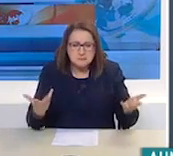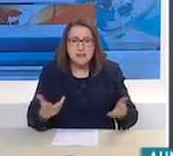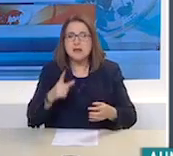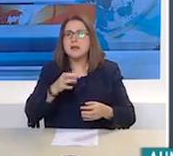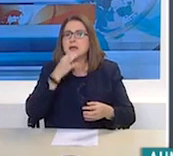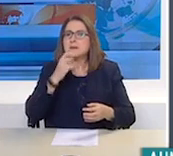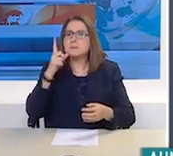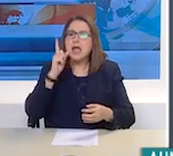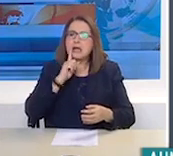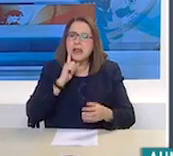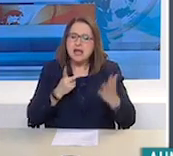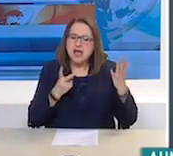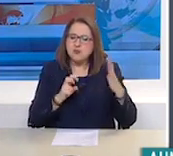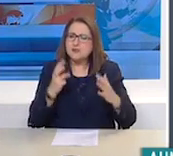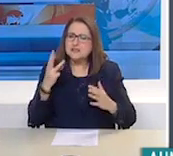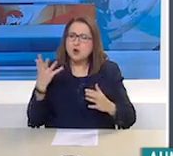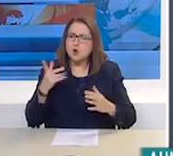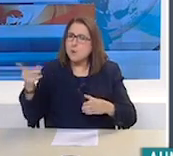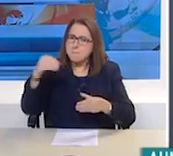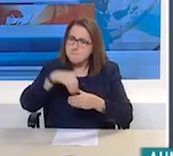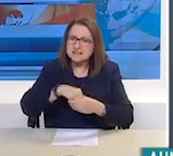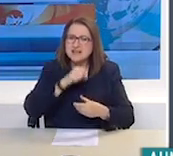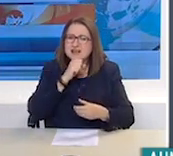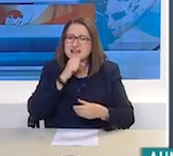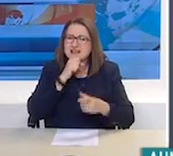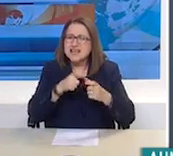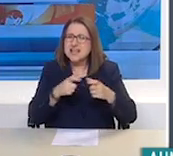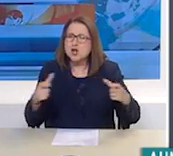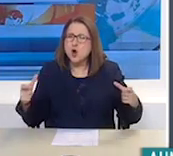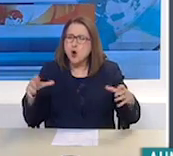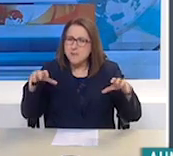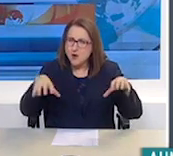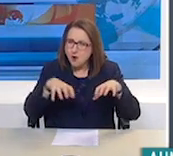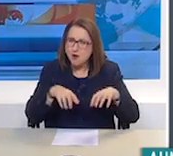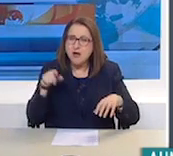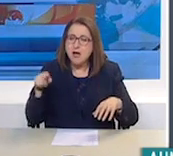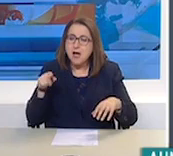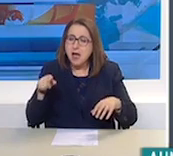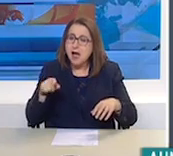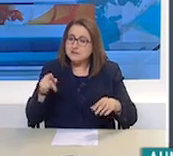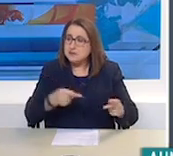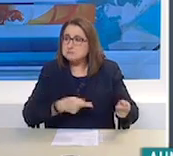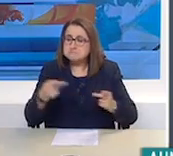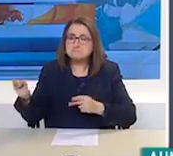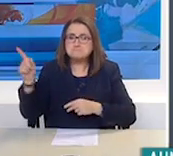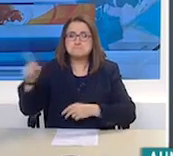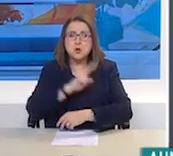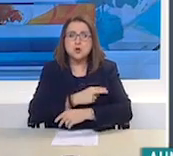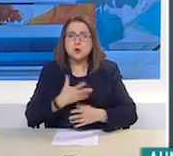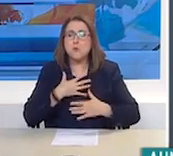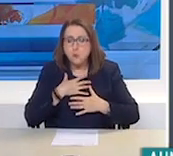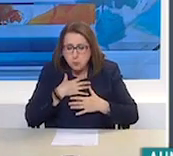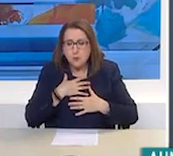μία 73χρονη που νοσηλευόταν σε ένα γυροκομείο, κέντρο αποκατάστασης, είχε μπει στο τοπικό νοσοκομείο με βήχα, πυρετό,